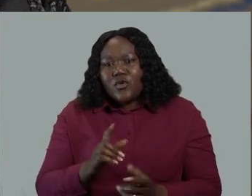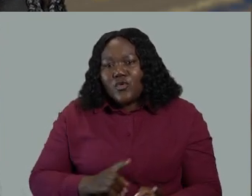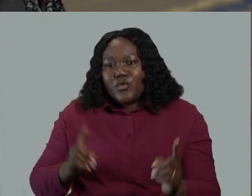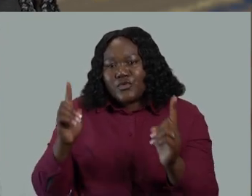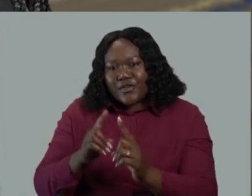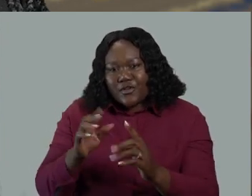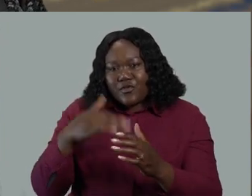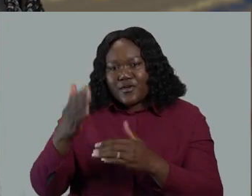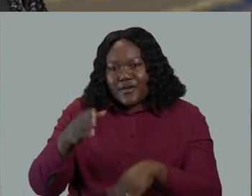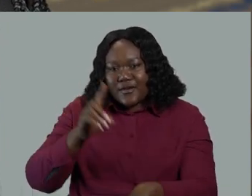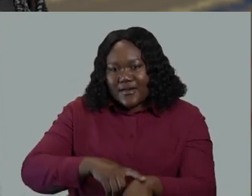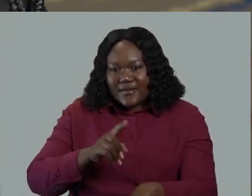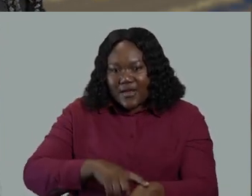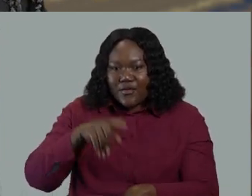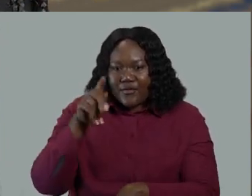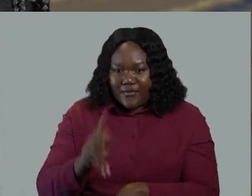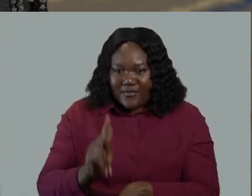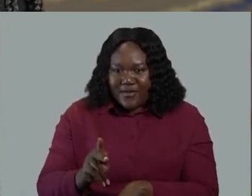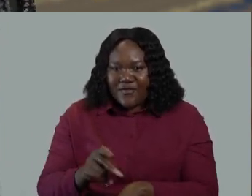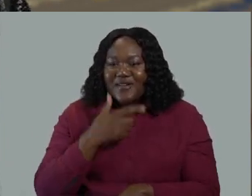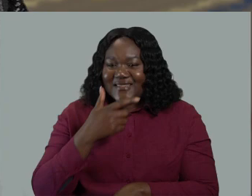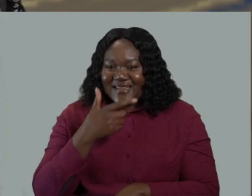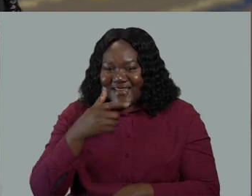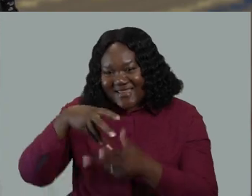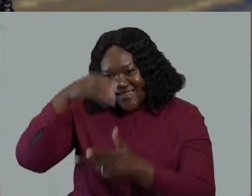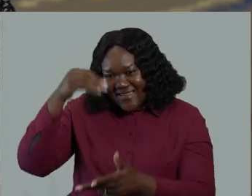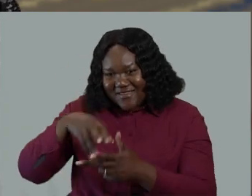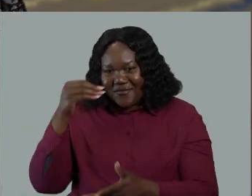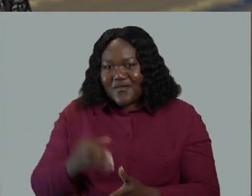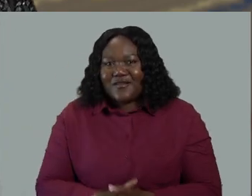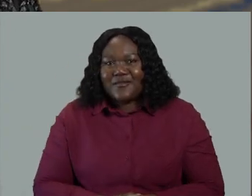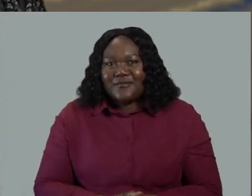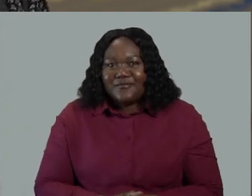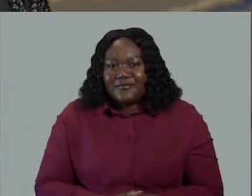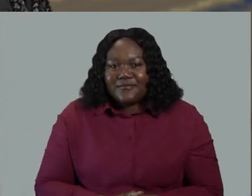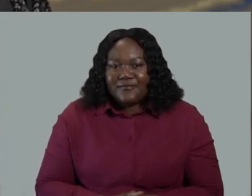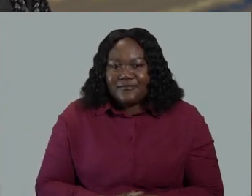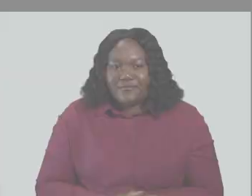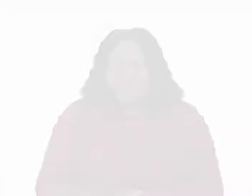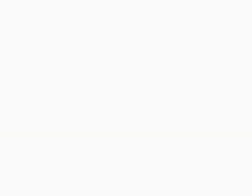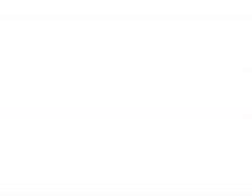ina pondola. Utsakaneno omoshikando tashi landula. Tangi aalongwa.